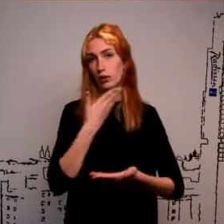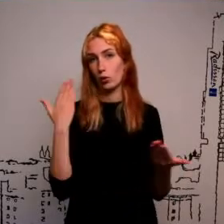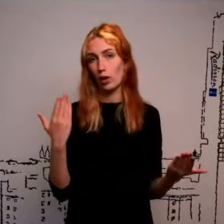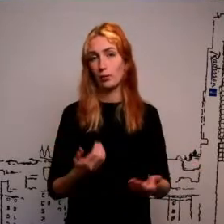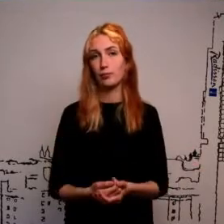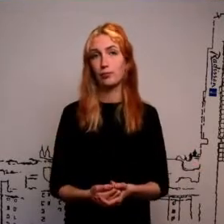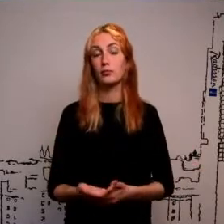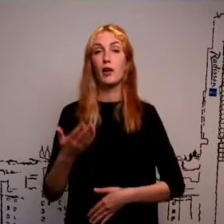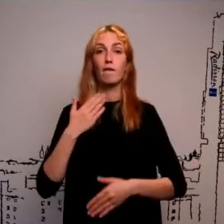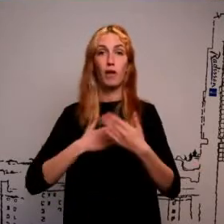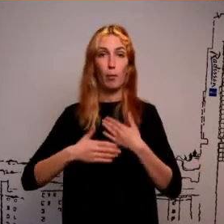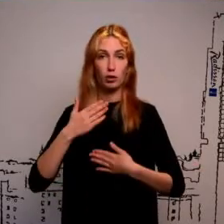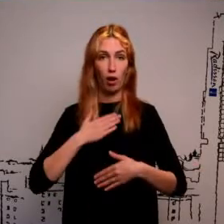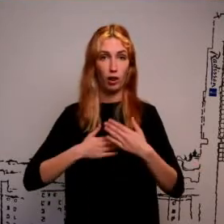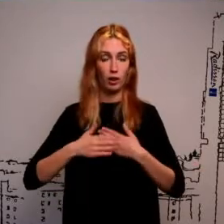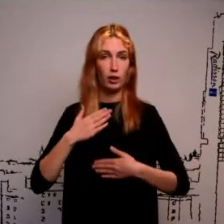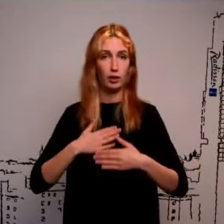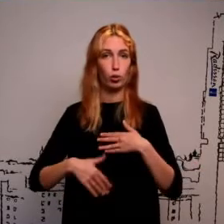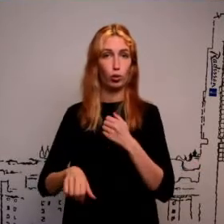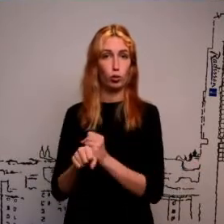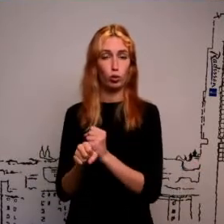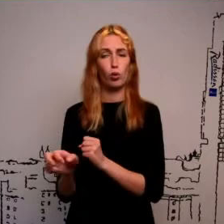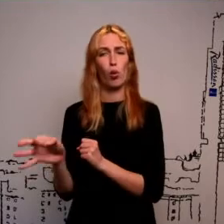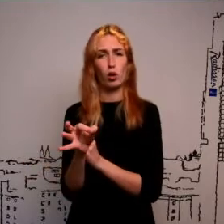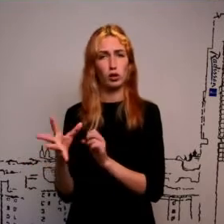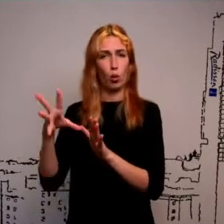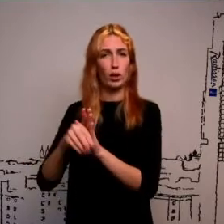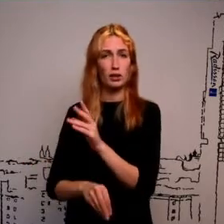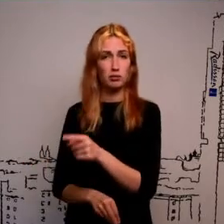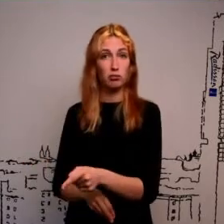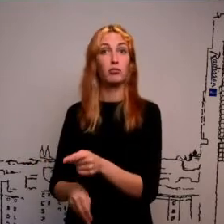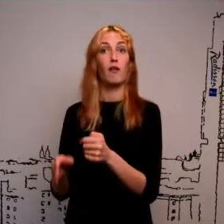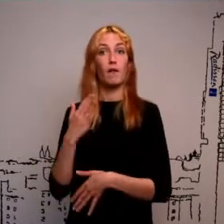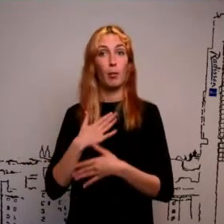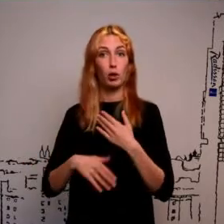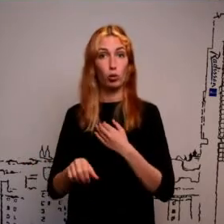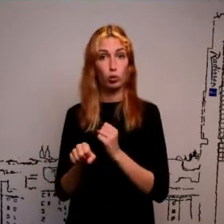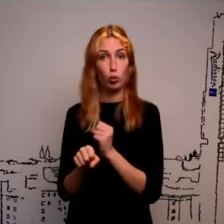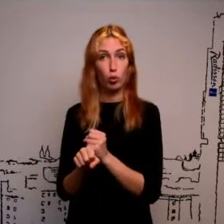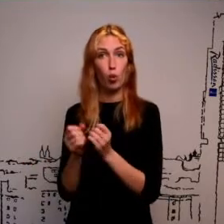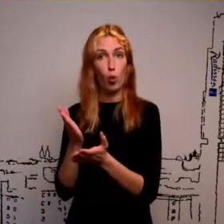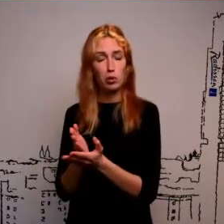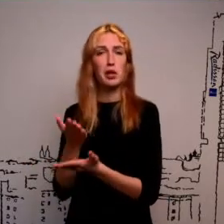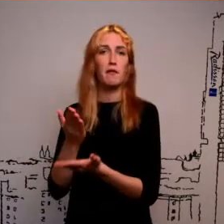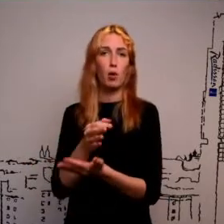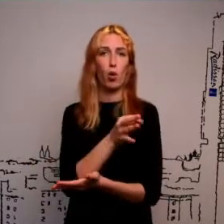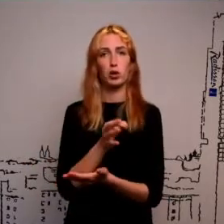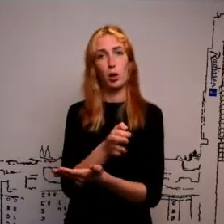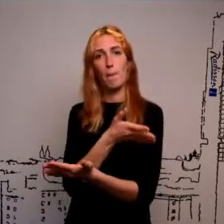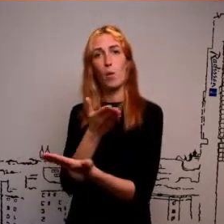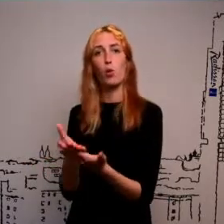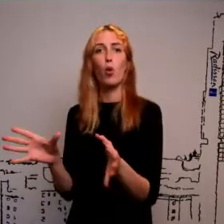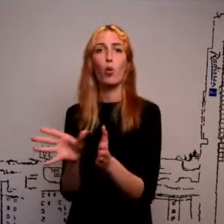Kui nüüd vabatahtlikuna kuskil mingis organisatsioonis tehakse, siis võib-olla see organisatsioon pakub mingit koostöölepingut, miks